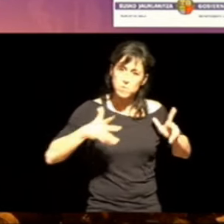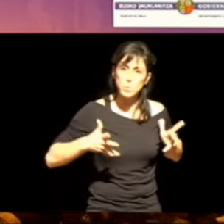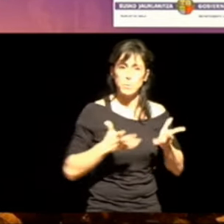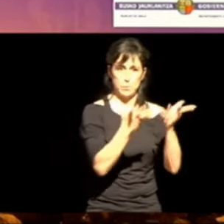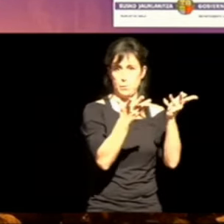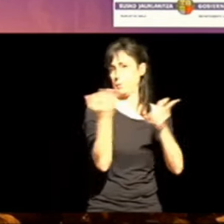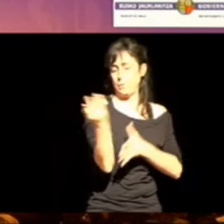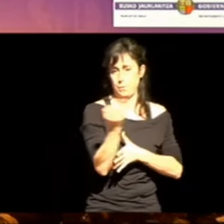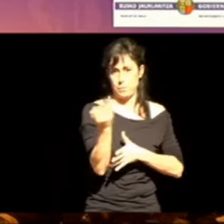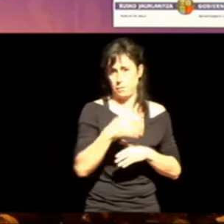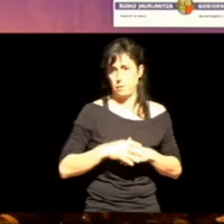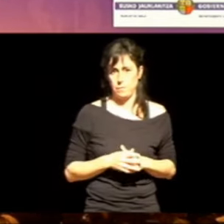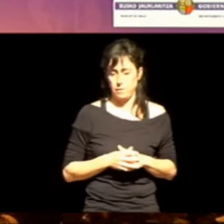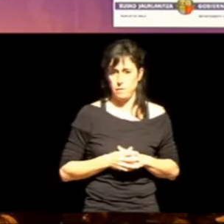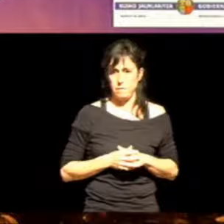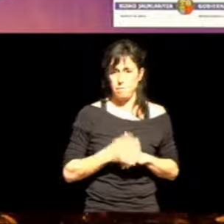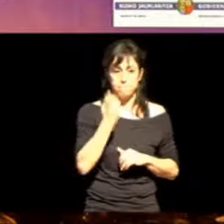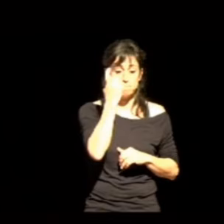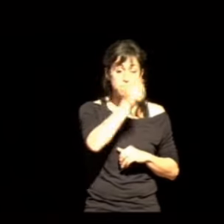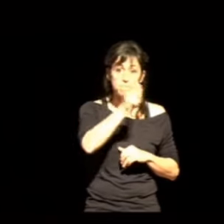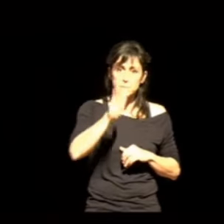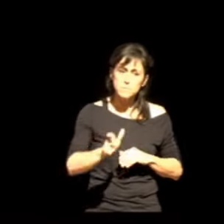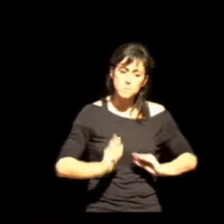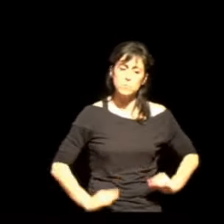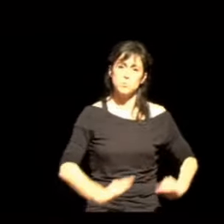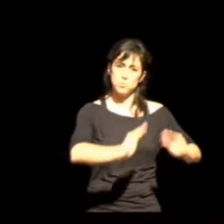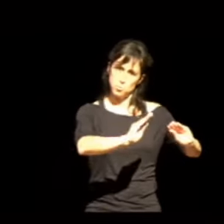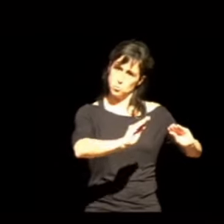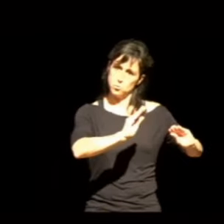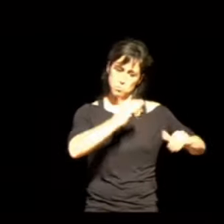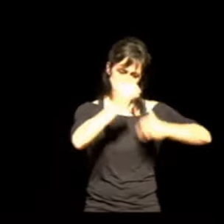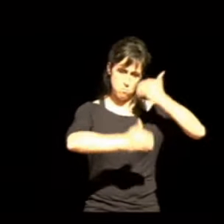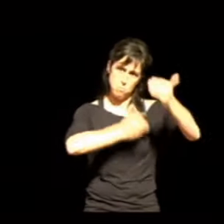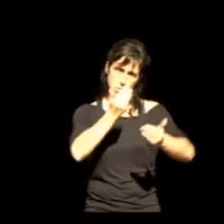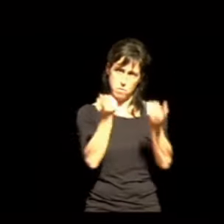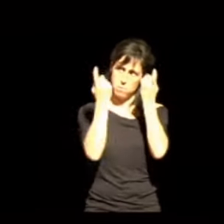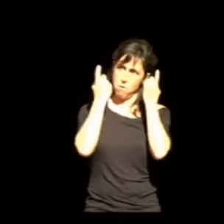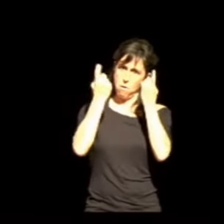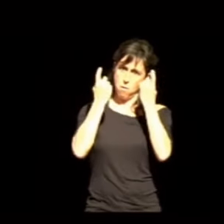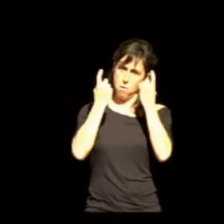Ikaslek eurek beren heziketa prozesoren jabe izan behar direlako.